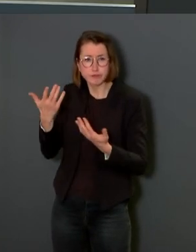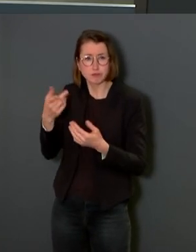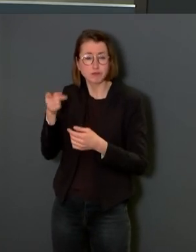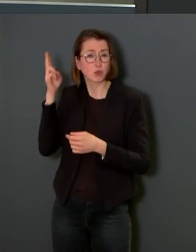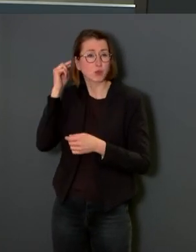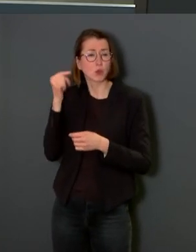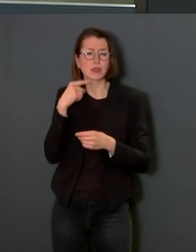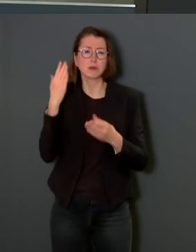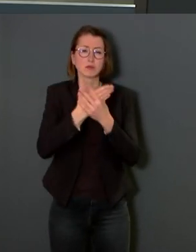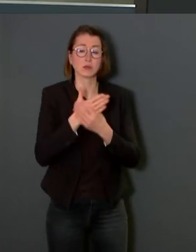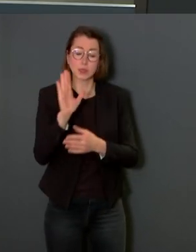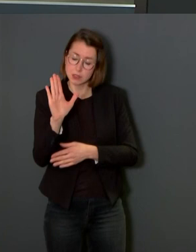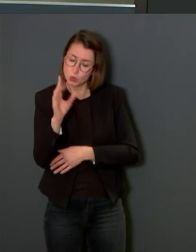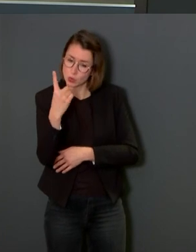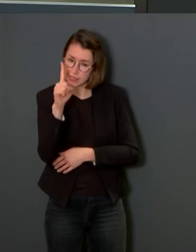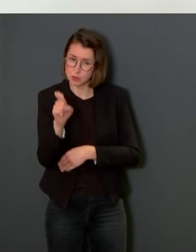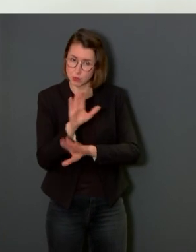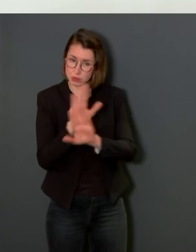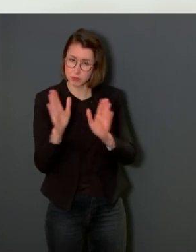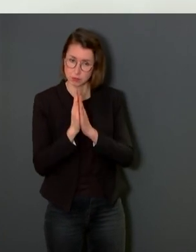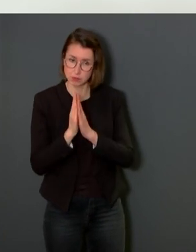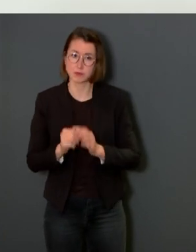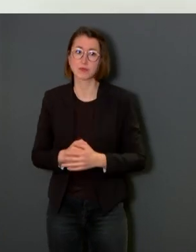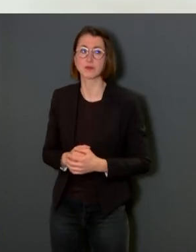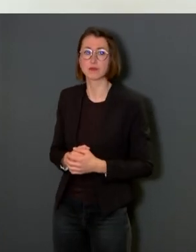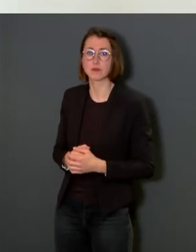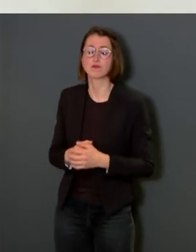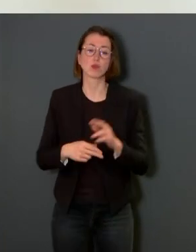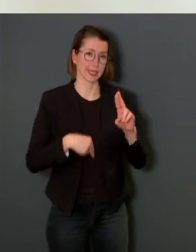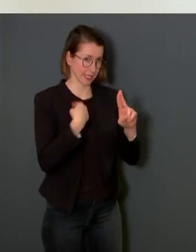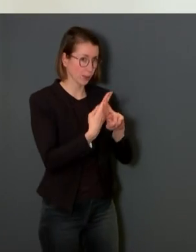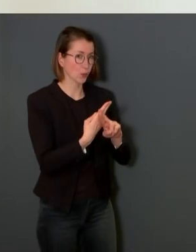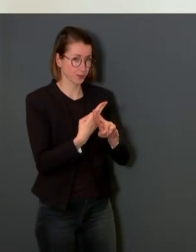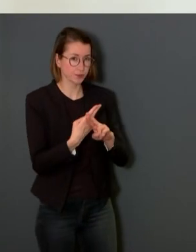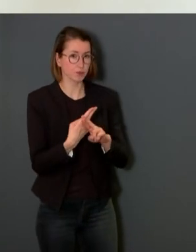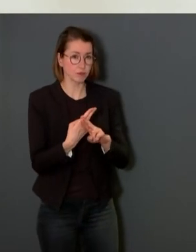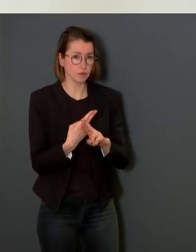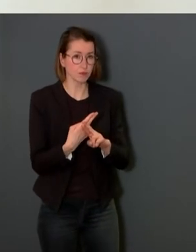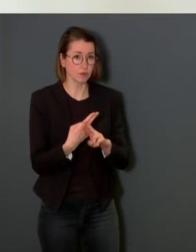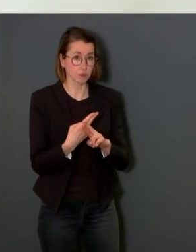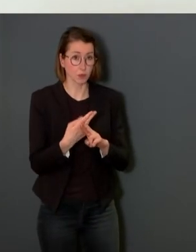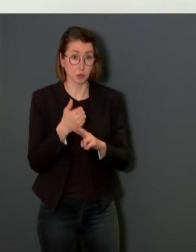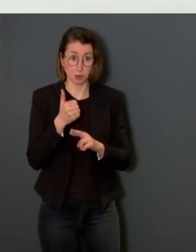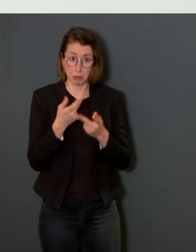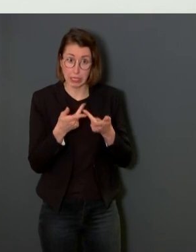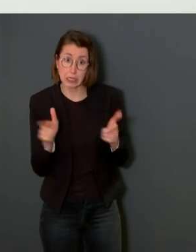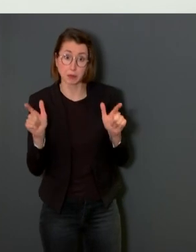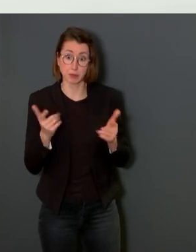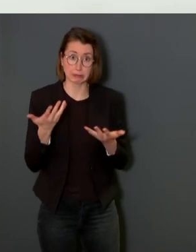mais bon. Oui, monsieur, vous pouvez douter à beaucoup de choses et à beaucoup de faits. Mais si vous lisez les